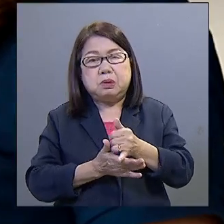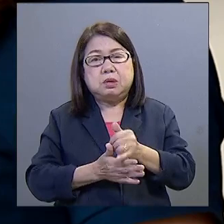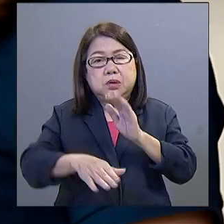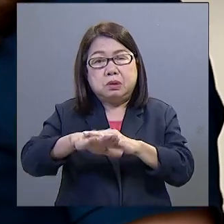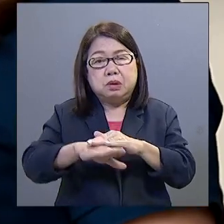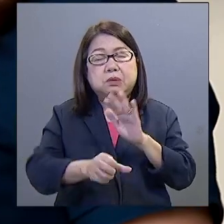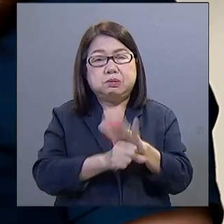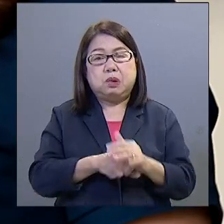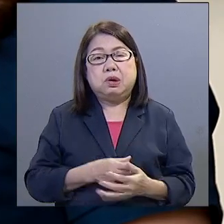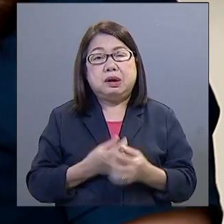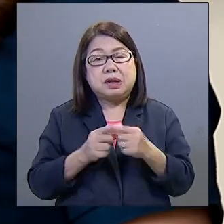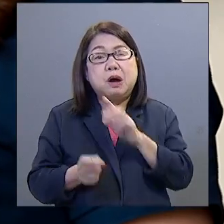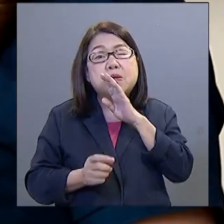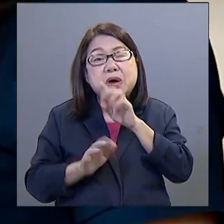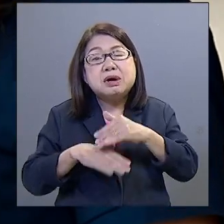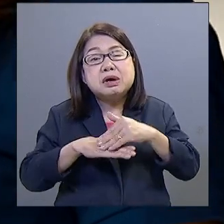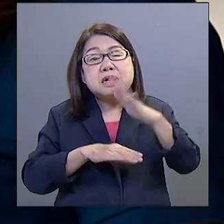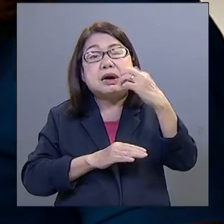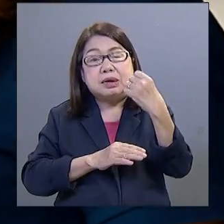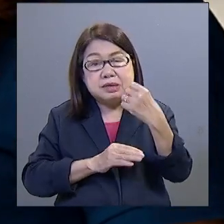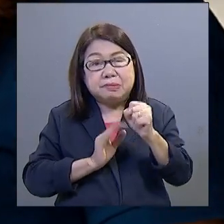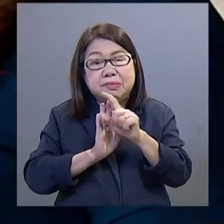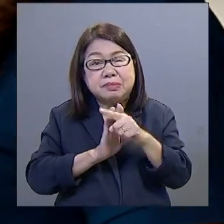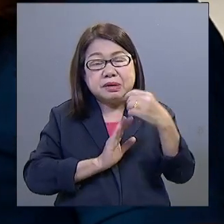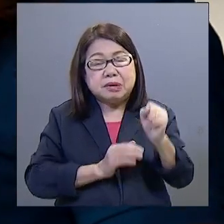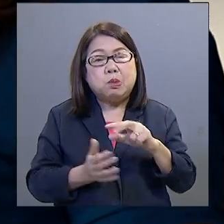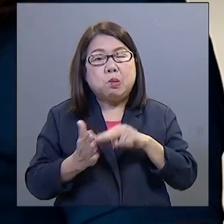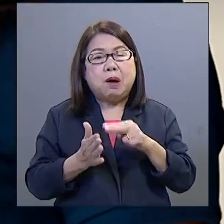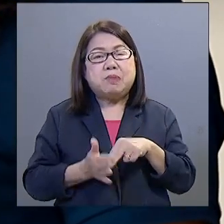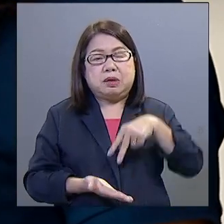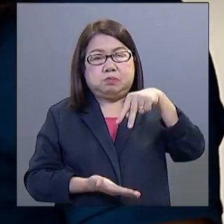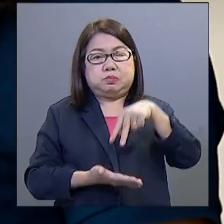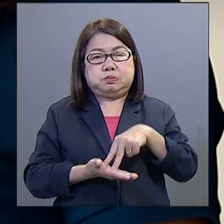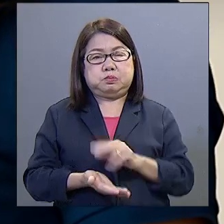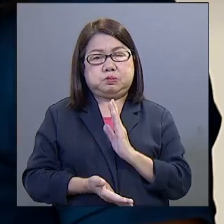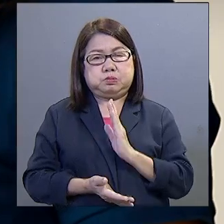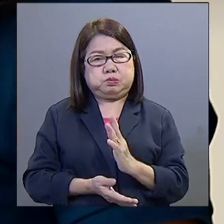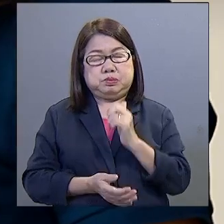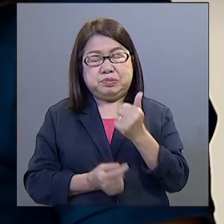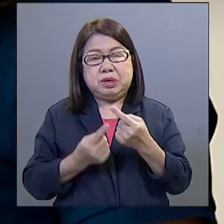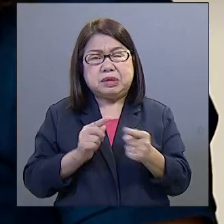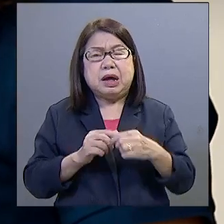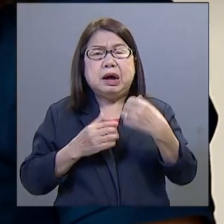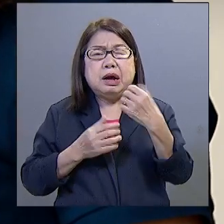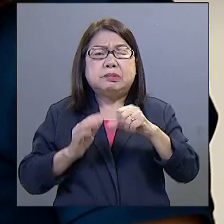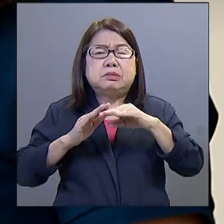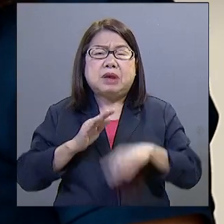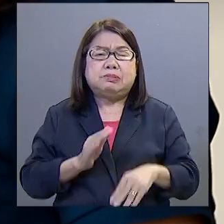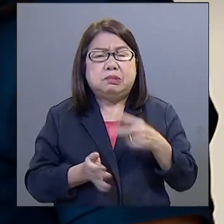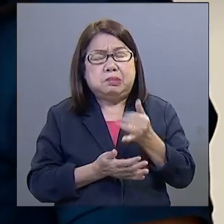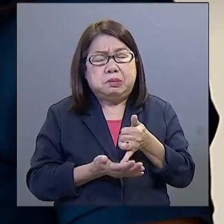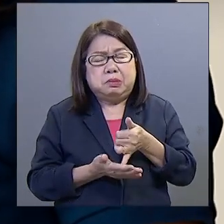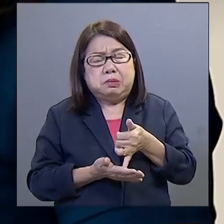ดทำได้10วินาทีขึ้นไปนะคะแปลว่ามีความสามารถในการทรงตัวที่ดีแต่ถ้าน้อยกว่า10วินาทีเนี่ยแปลว่าความสามารถในการทรงตั